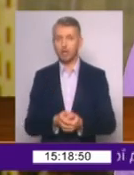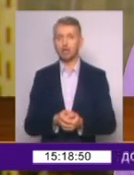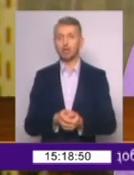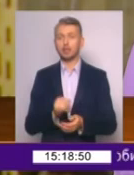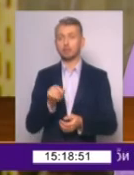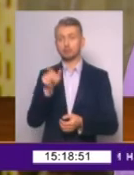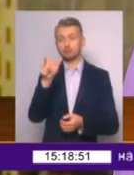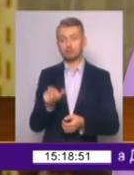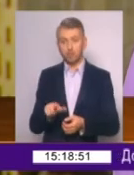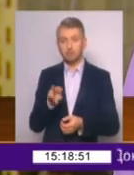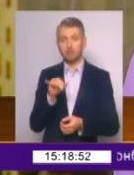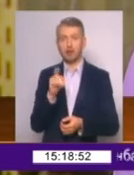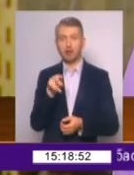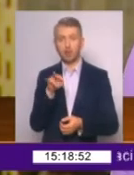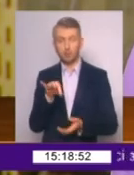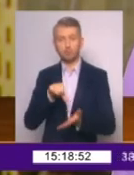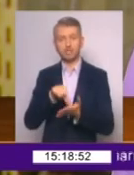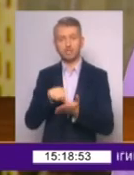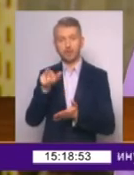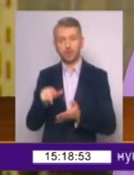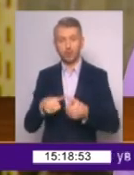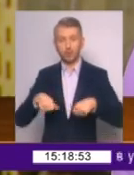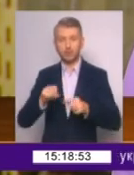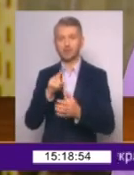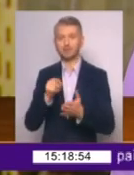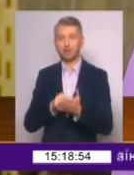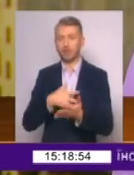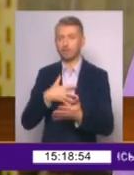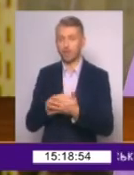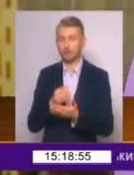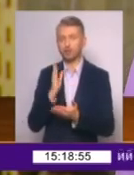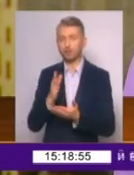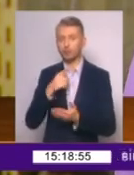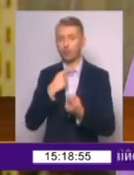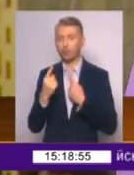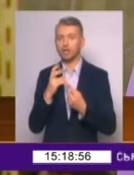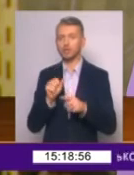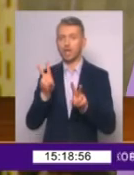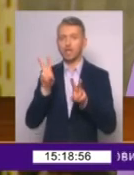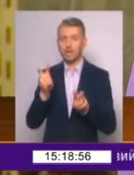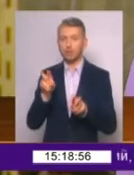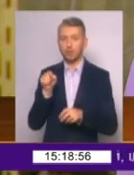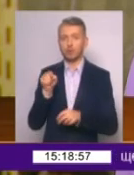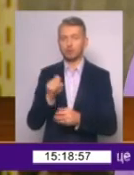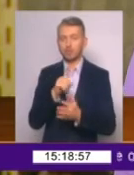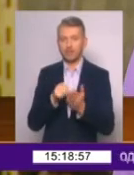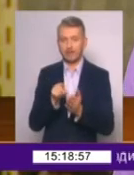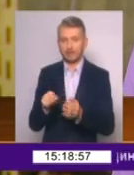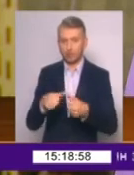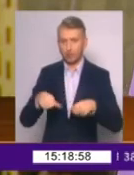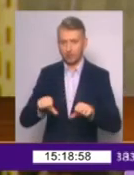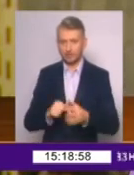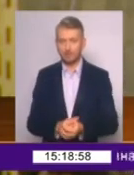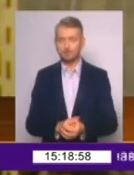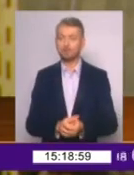пан Михайло є представником комісії з питань власності. Сьогодні обов'язково будемо говорити на тему саме питань цієї комісії.